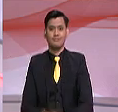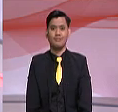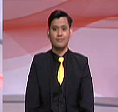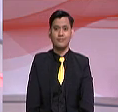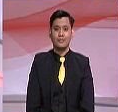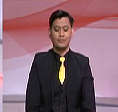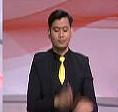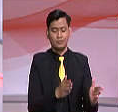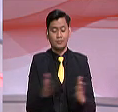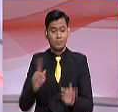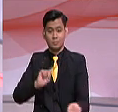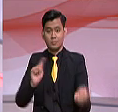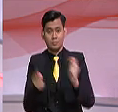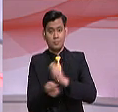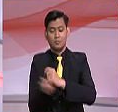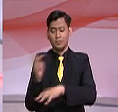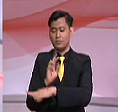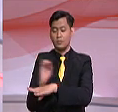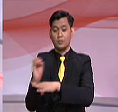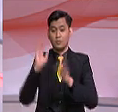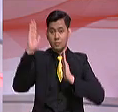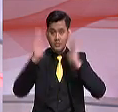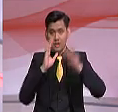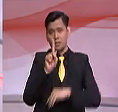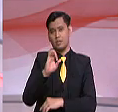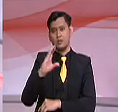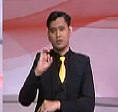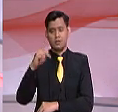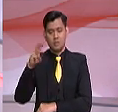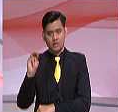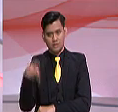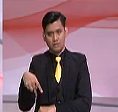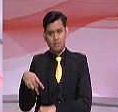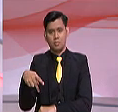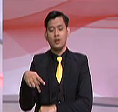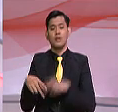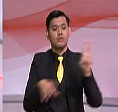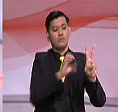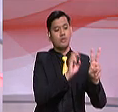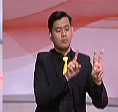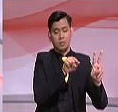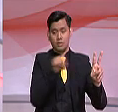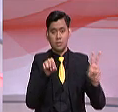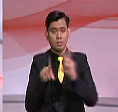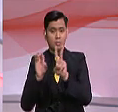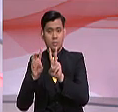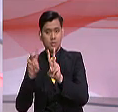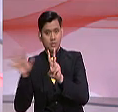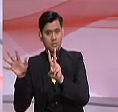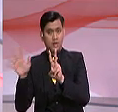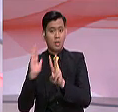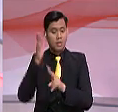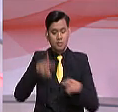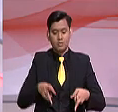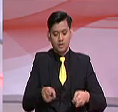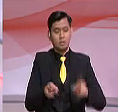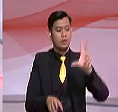Hai telon transformasi koperasi melicia transcorp 2021-2022 akan dilancarkan 30